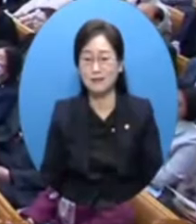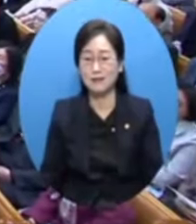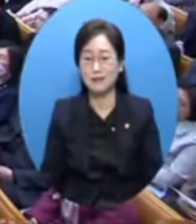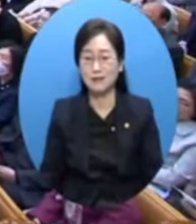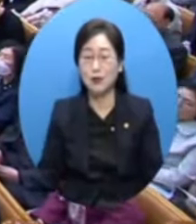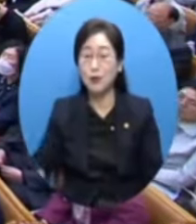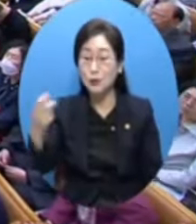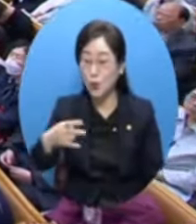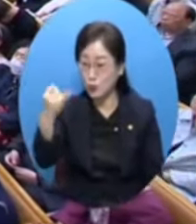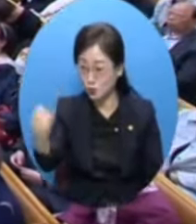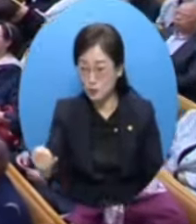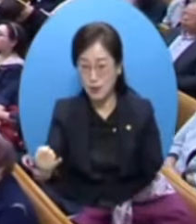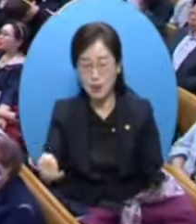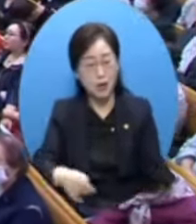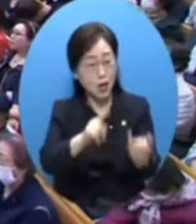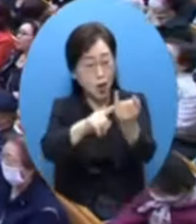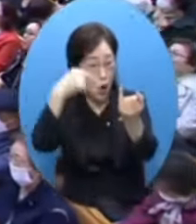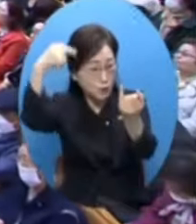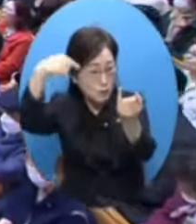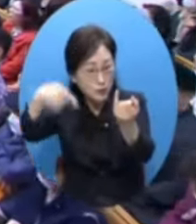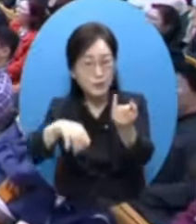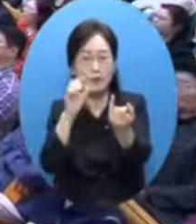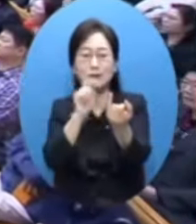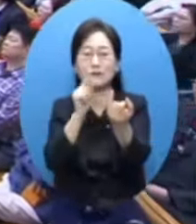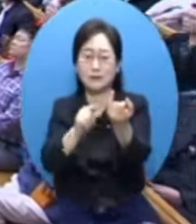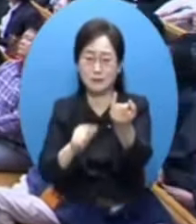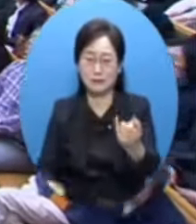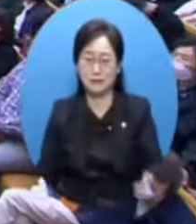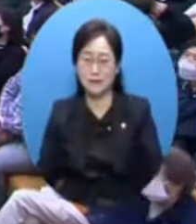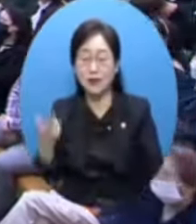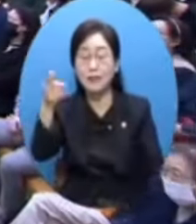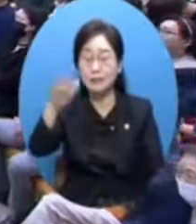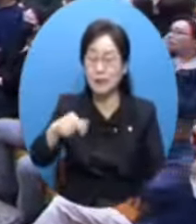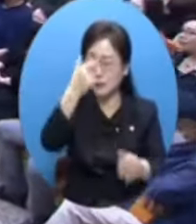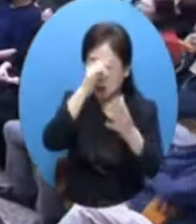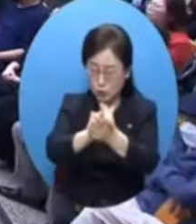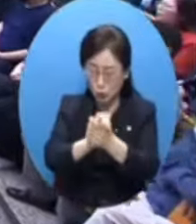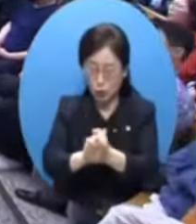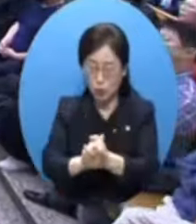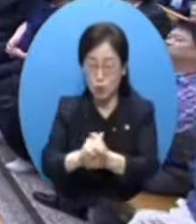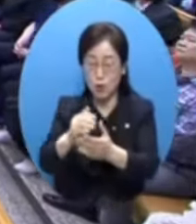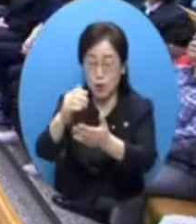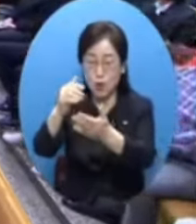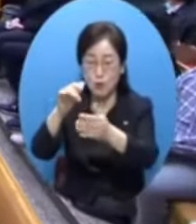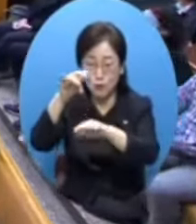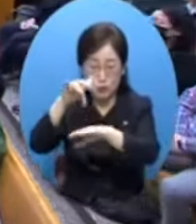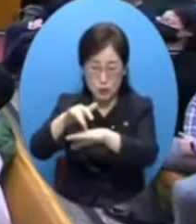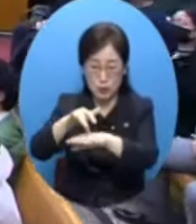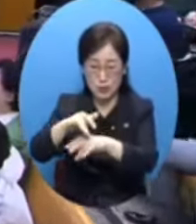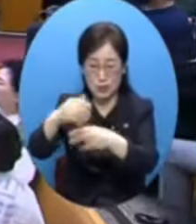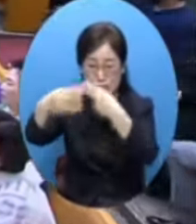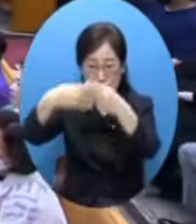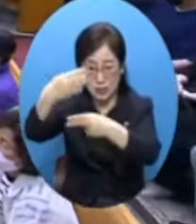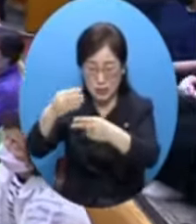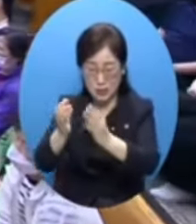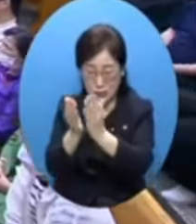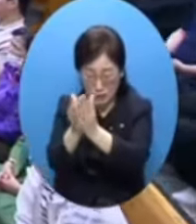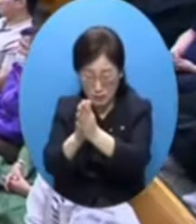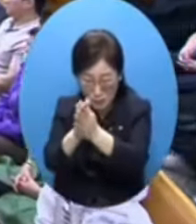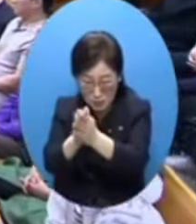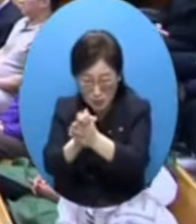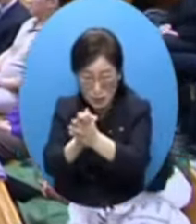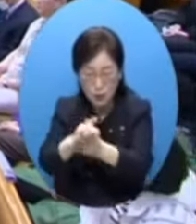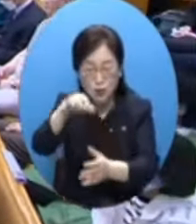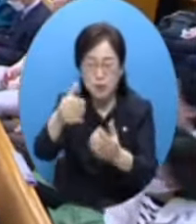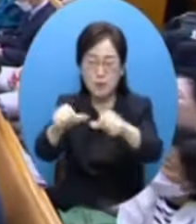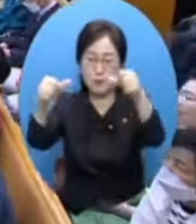또 여동생도 언니가 미쳤다고 나무랬습니다. 그러나 기도하고 신주단지를 부숴버리고 온 가족을 전도했습니다. 그래서 어머니가